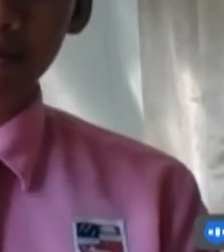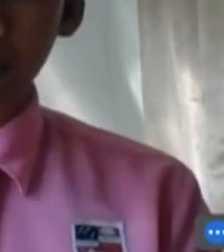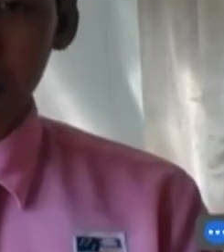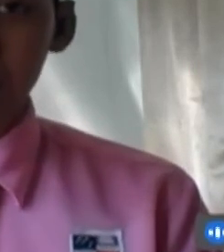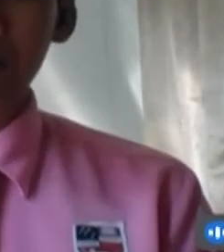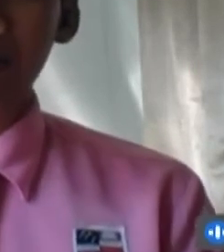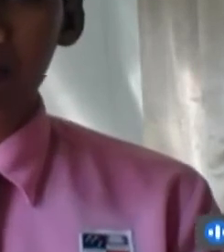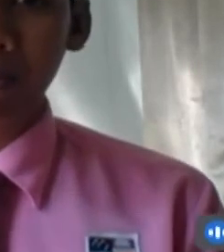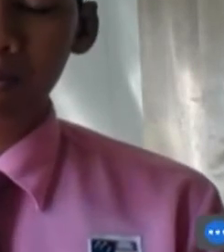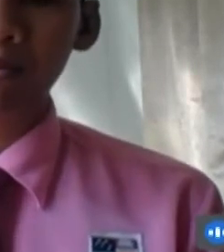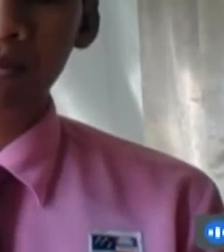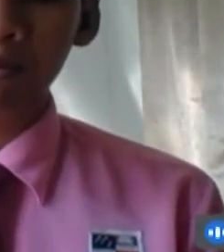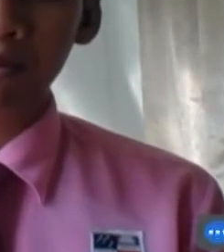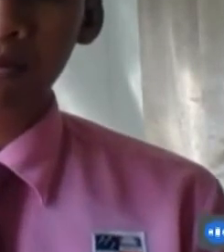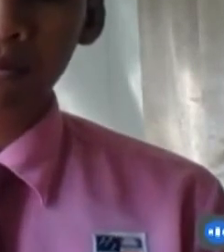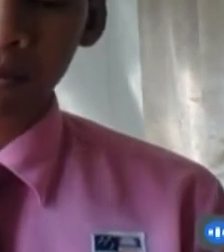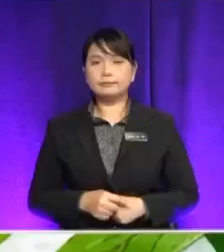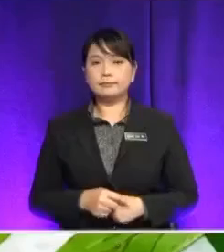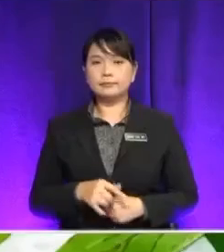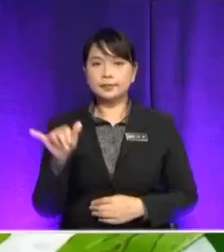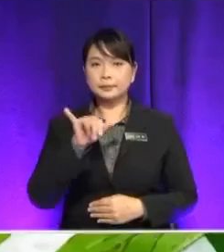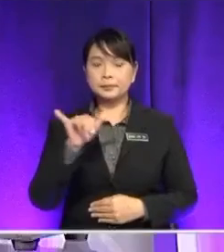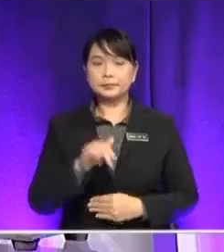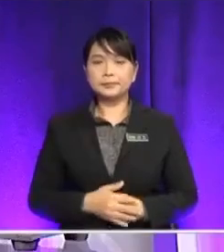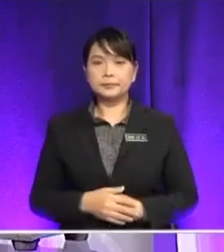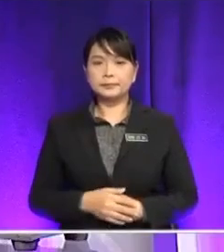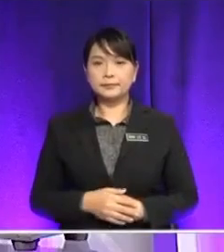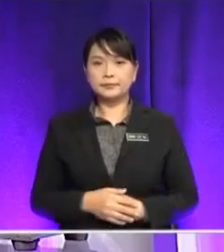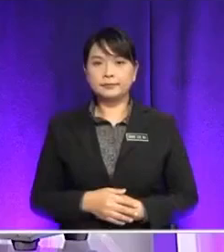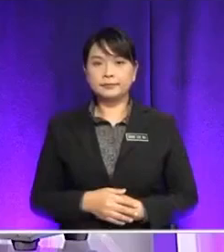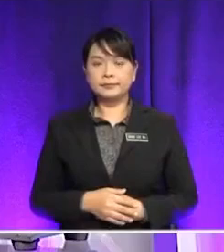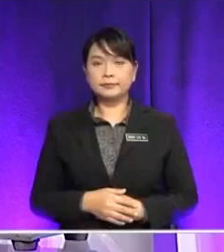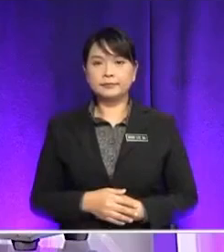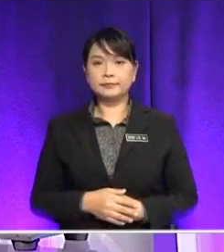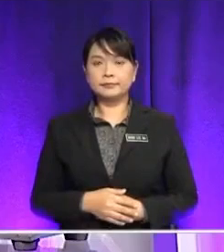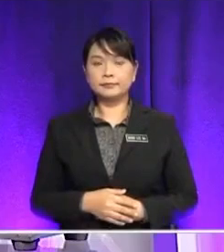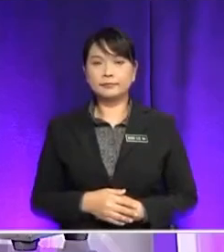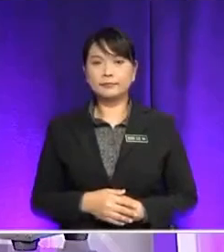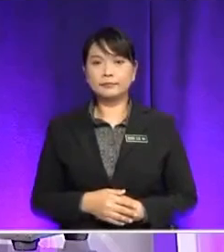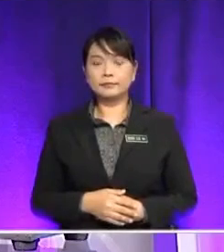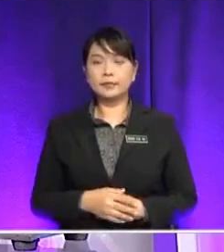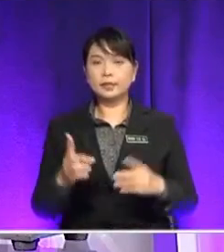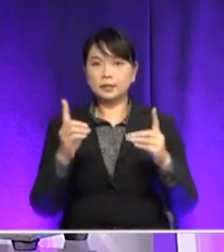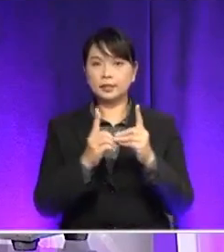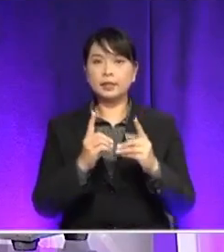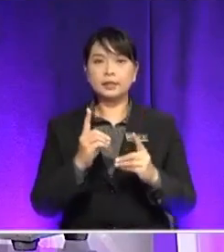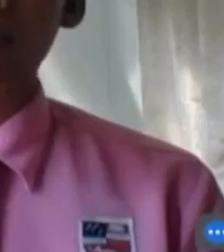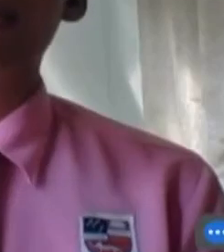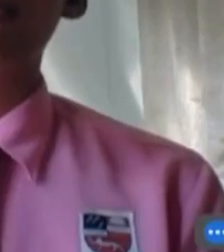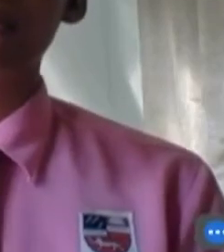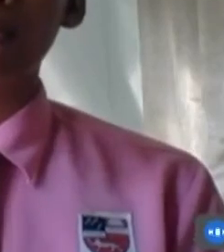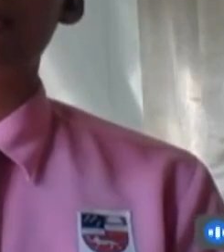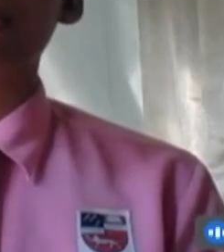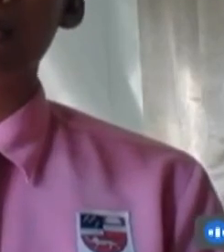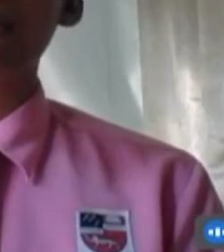saya juga ingin menyakitimu kasih bye-bye yang berjudul bahasa isyarat Gita cego kulina Baiklah kita akan jumpe lagi dalam sukses